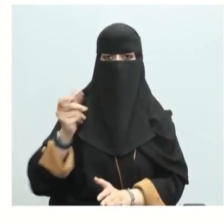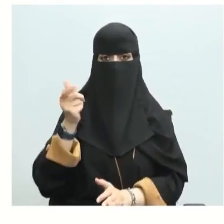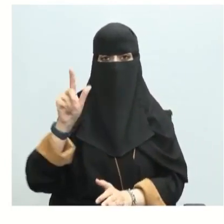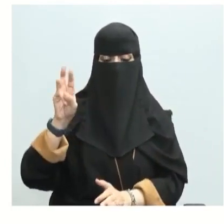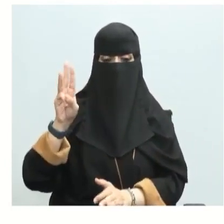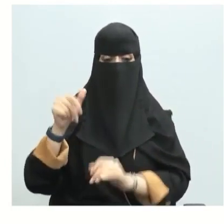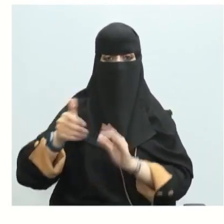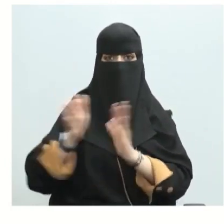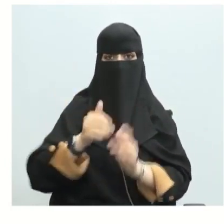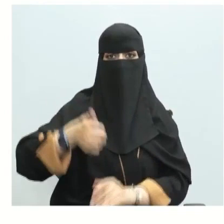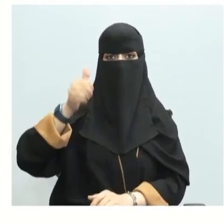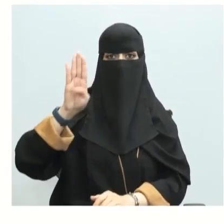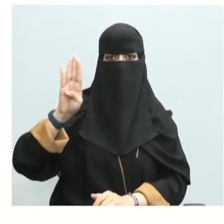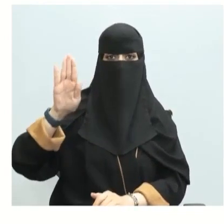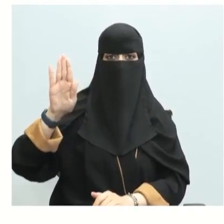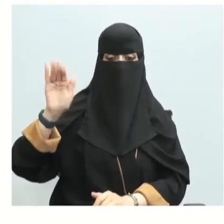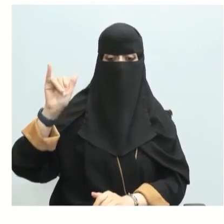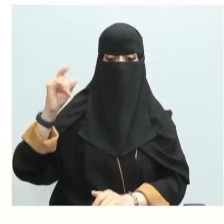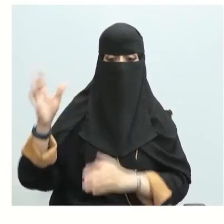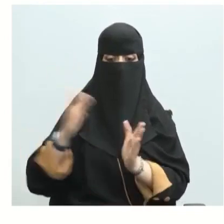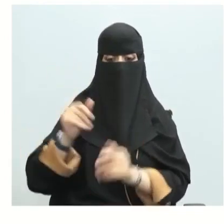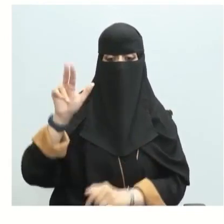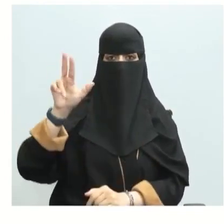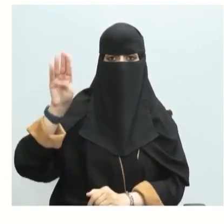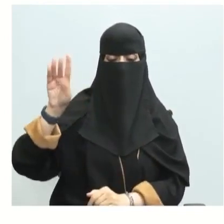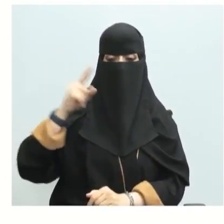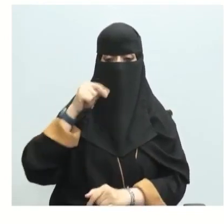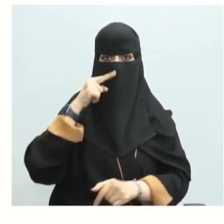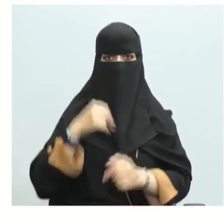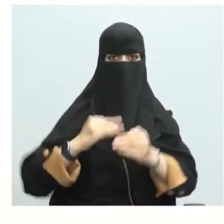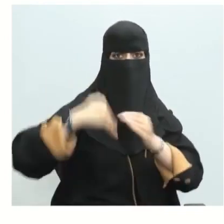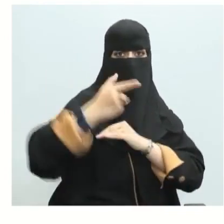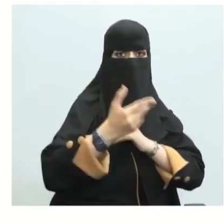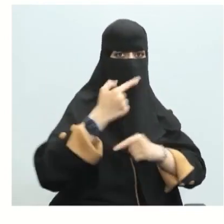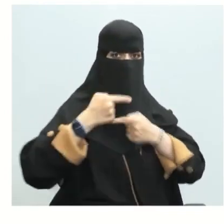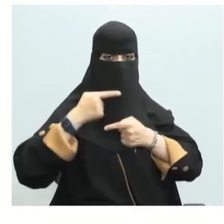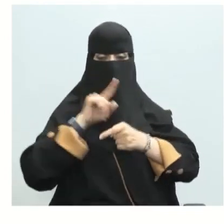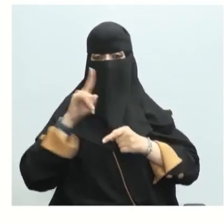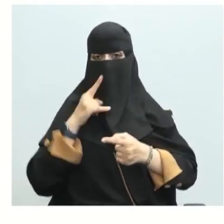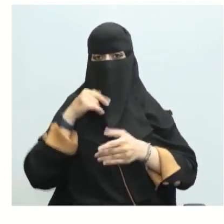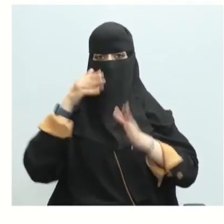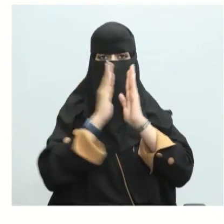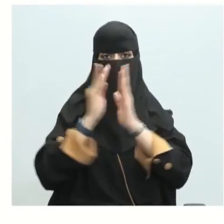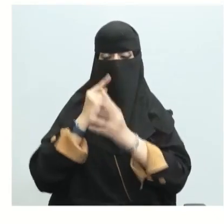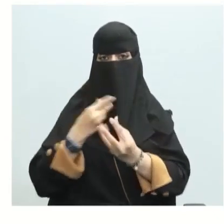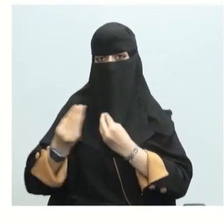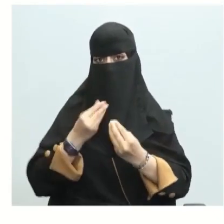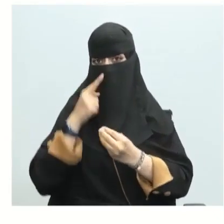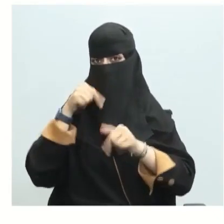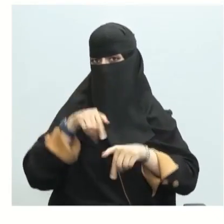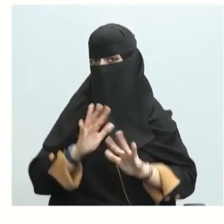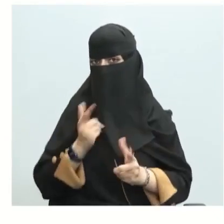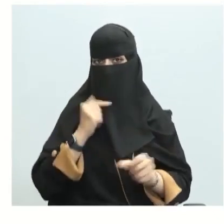ناتج وليس ماده متفاعله اذا سنقوم بعكس المعادله b